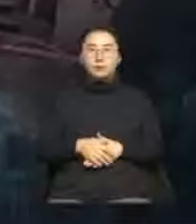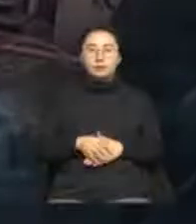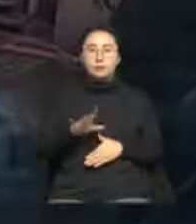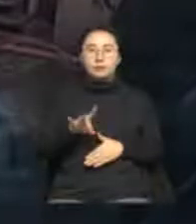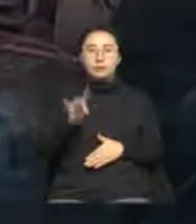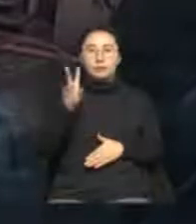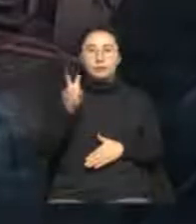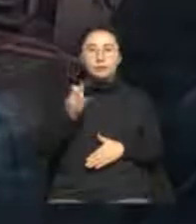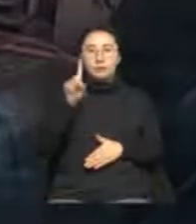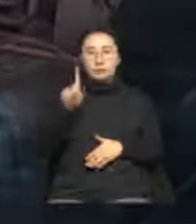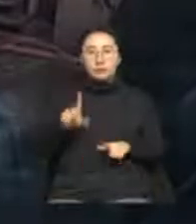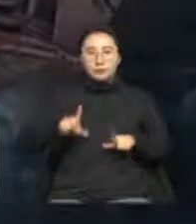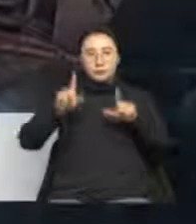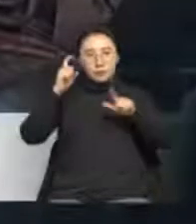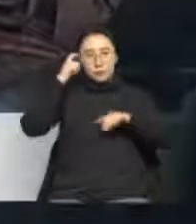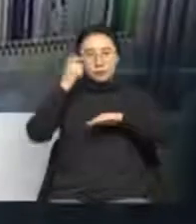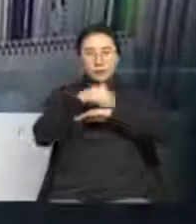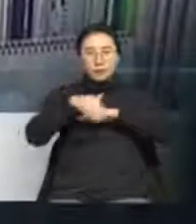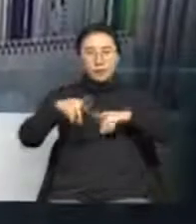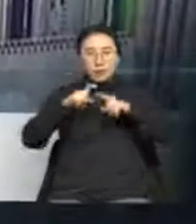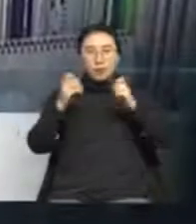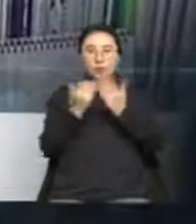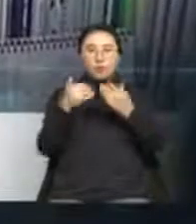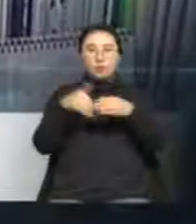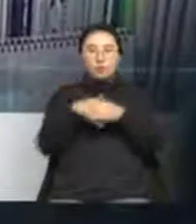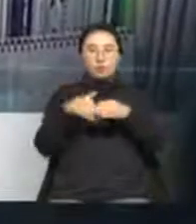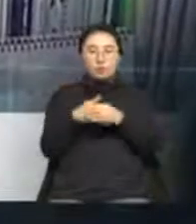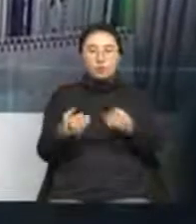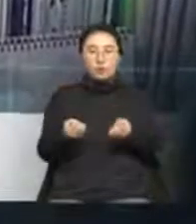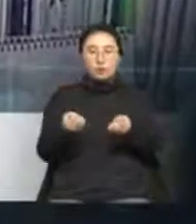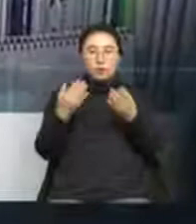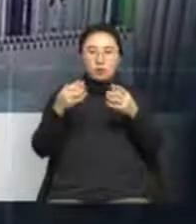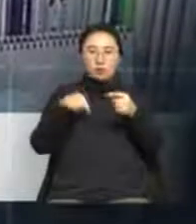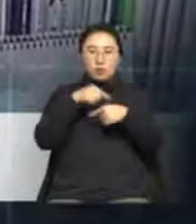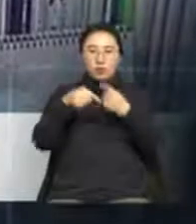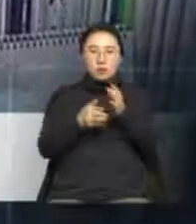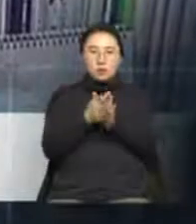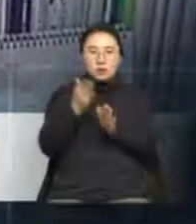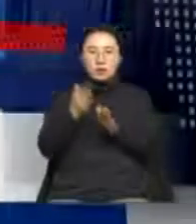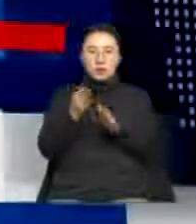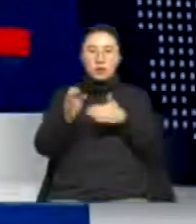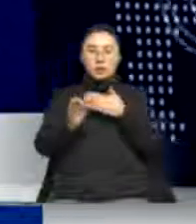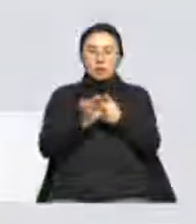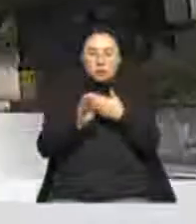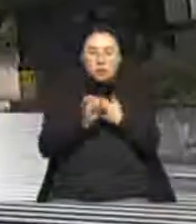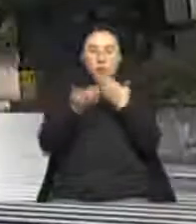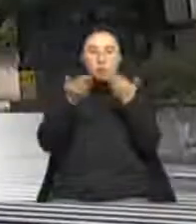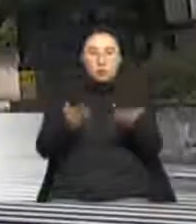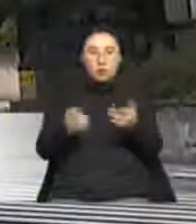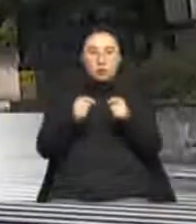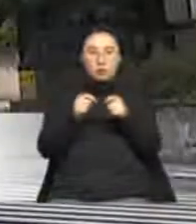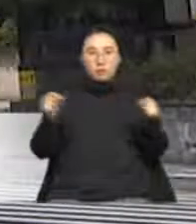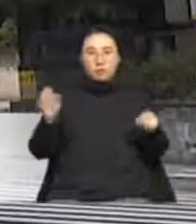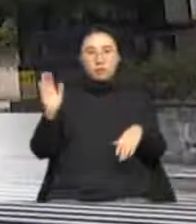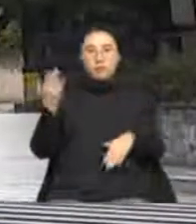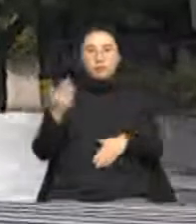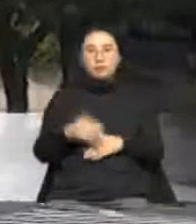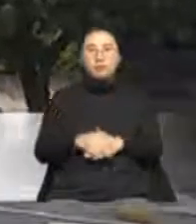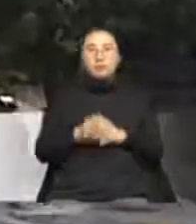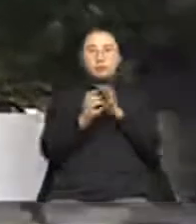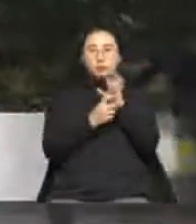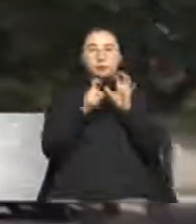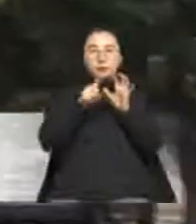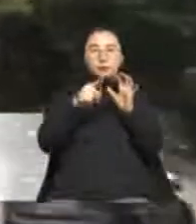당초 21일까지 예정됐던 성북 문화재단 운영 시설들의 임시 휴관 이 무기한 연장 됩니다